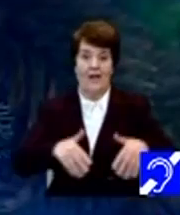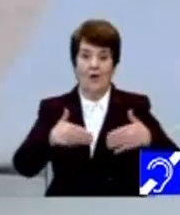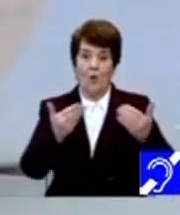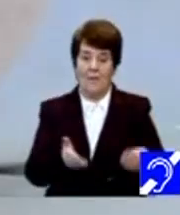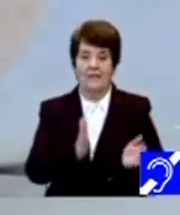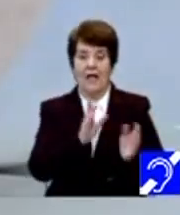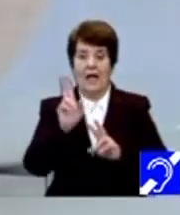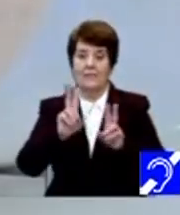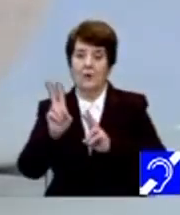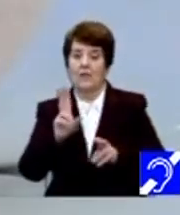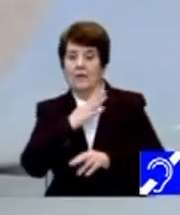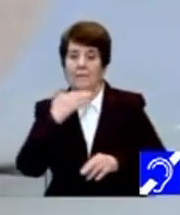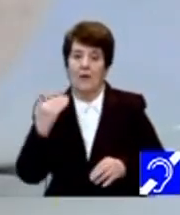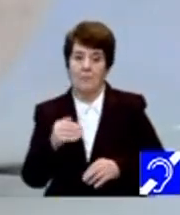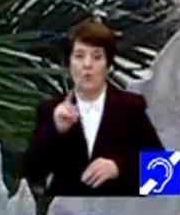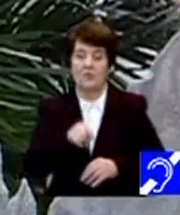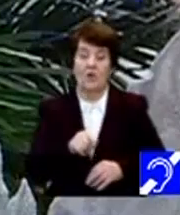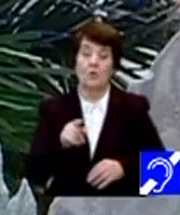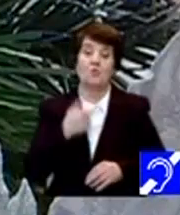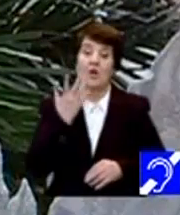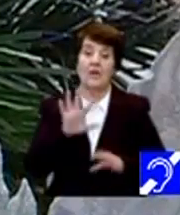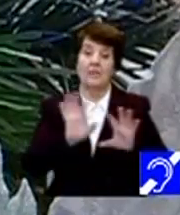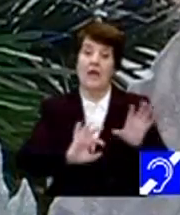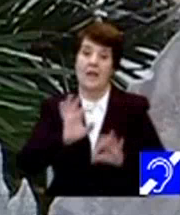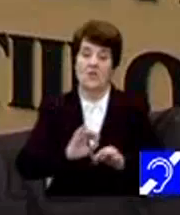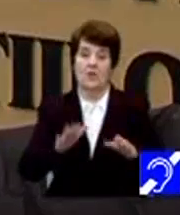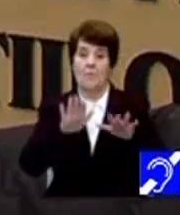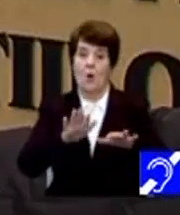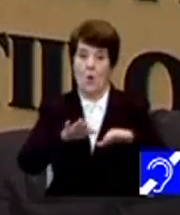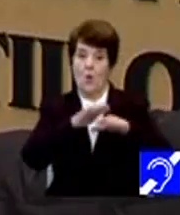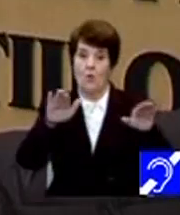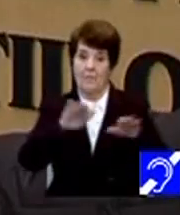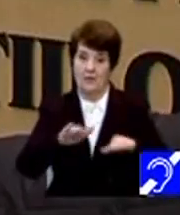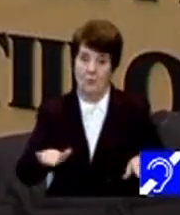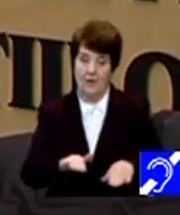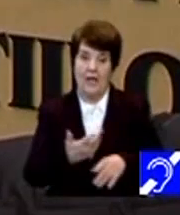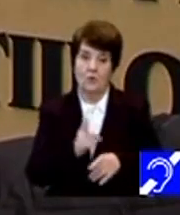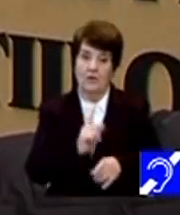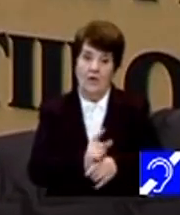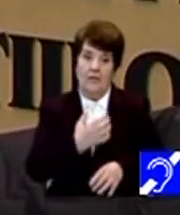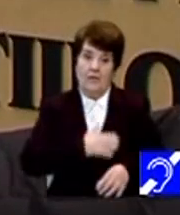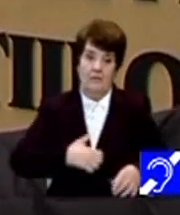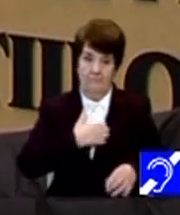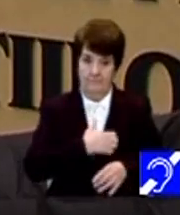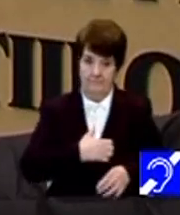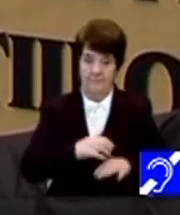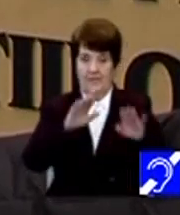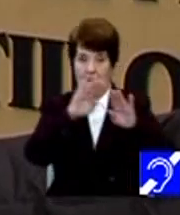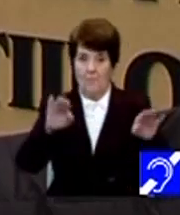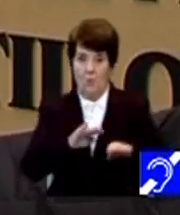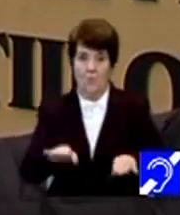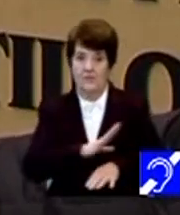Salvatorii recomandă să fie respectate mai multe reguli de securitate chiar și atunci când alegem locul pentru brad. Chestiune foarte importantă ar fi